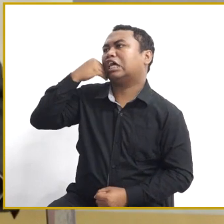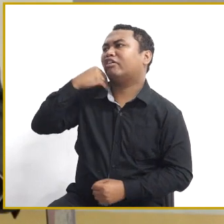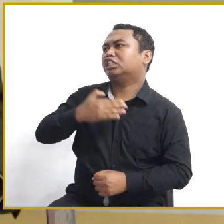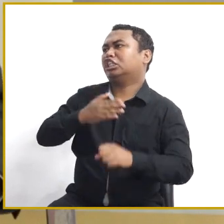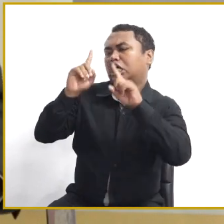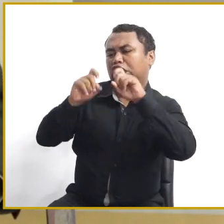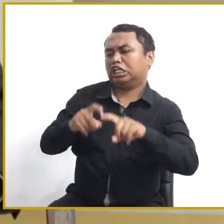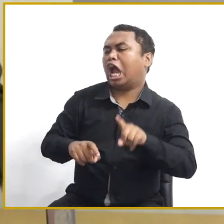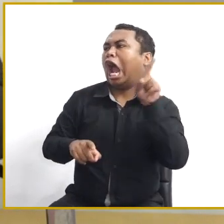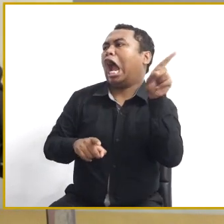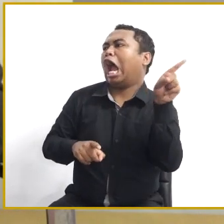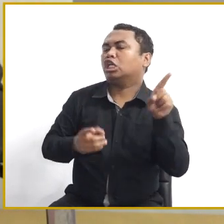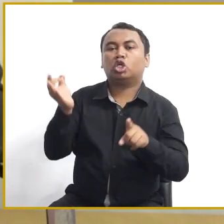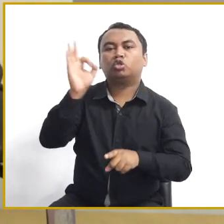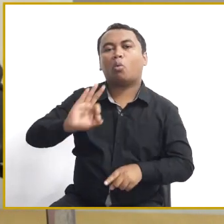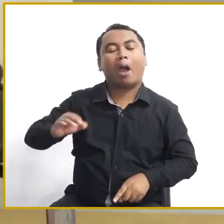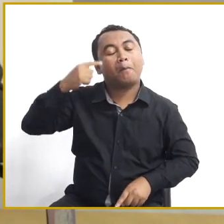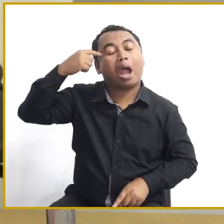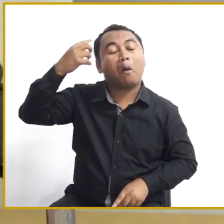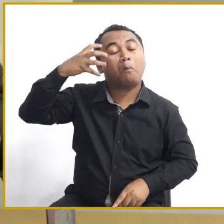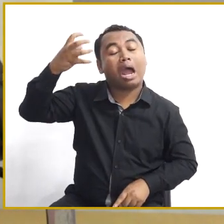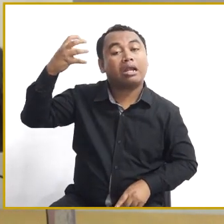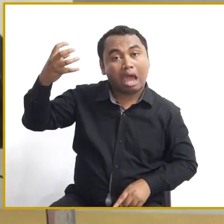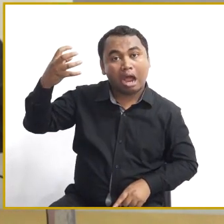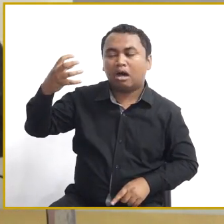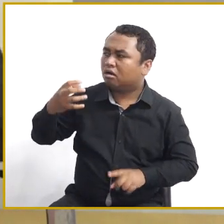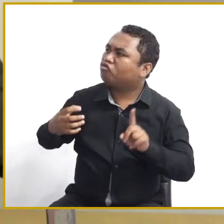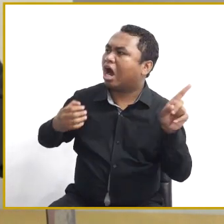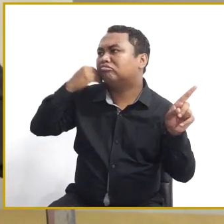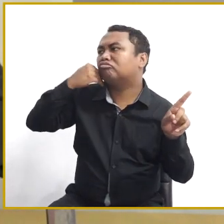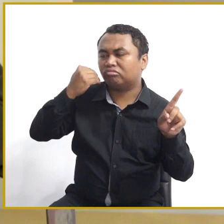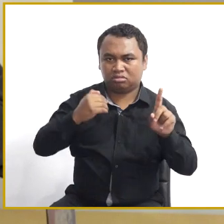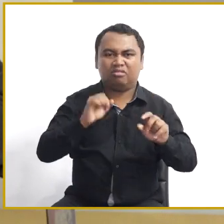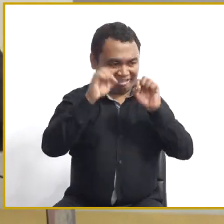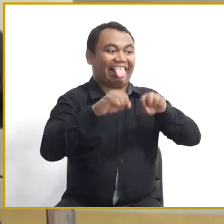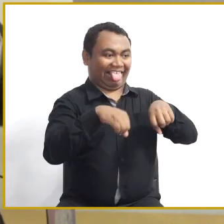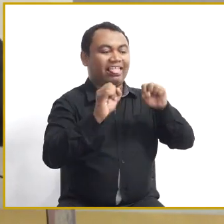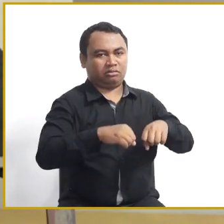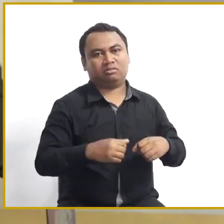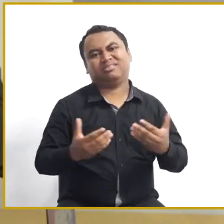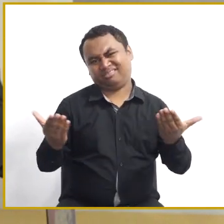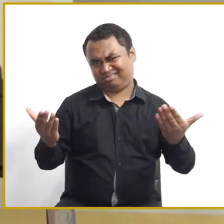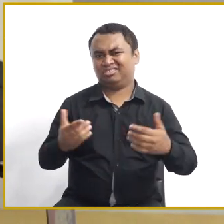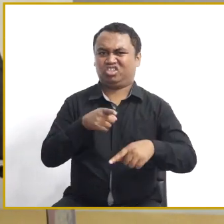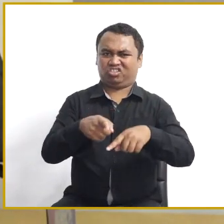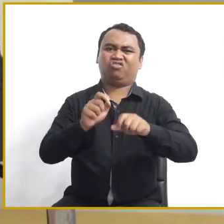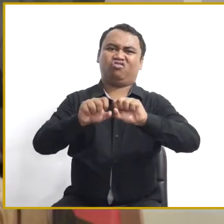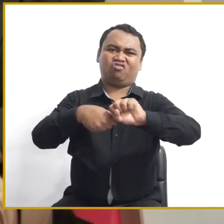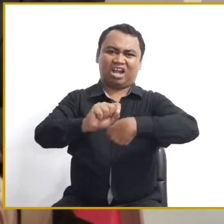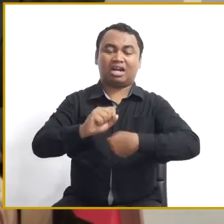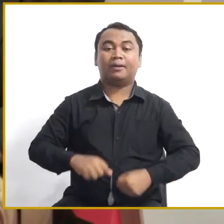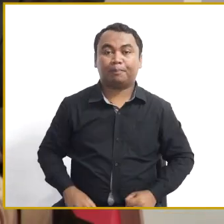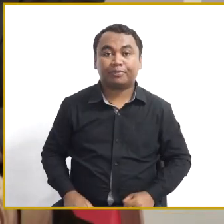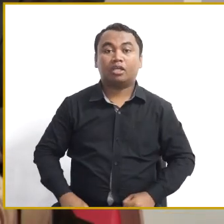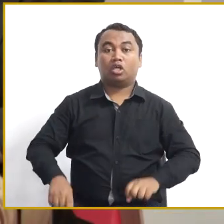Raha izay. Faharoa, ny malagasy rehetra resakintsika teo ny hoe tanindrazana.